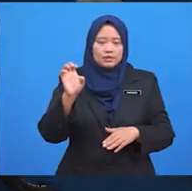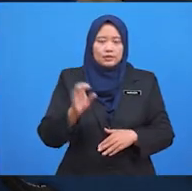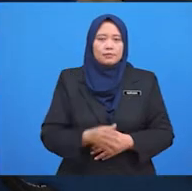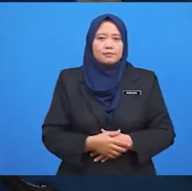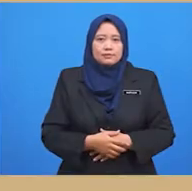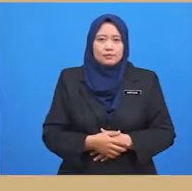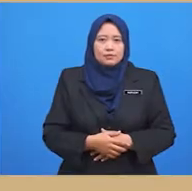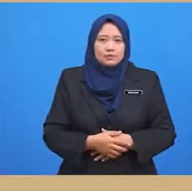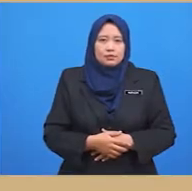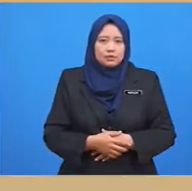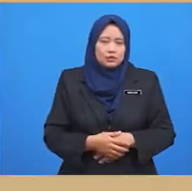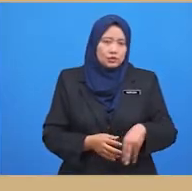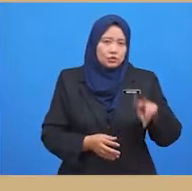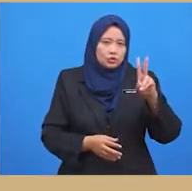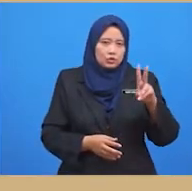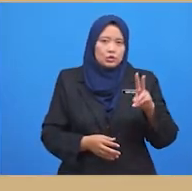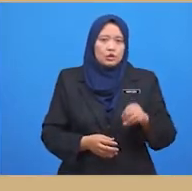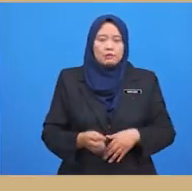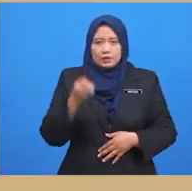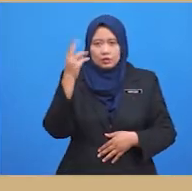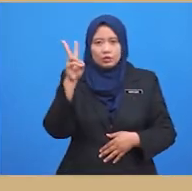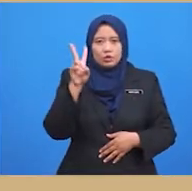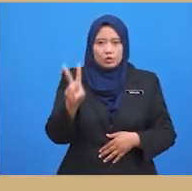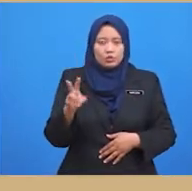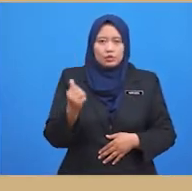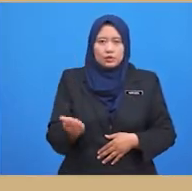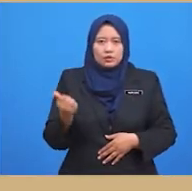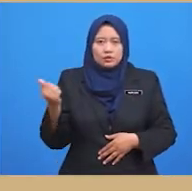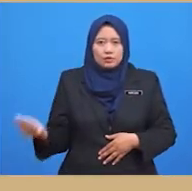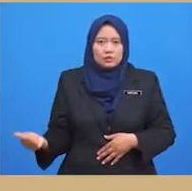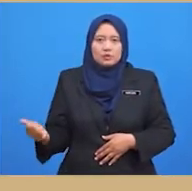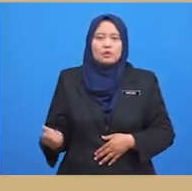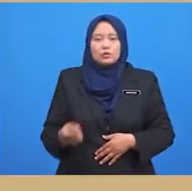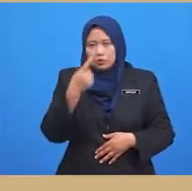Soalan yang kedua, berikan dua aksesori bagi mesin mikrokaren.